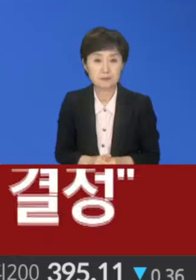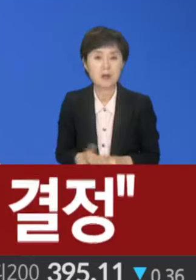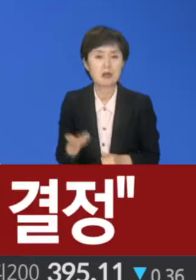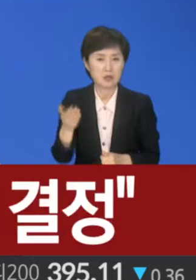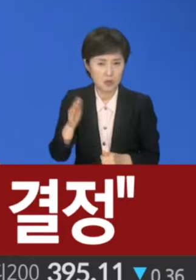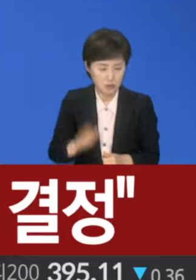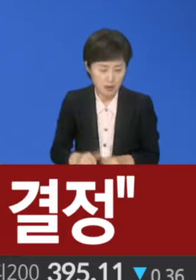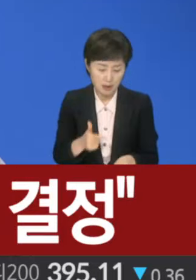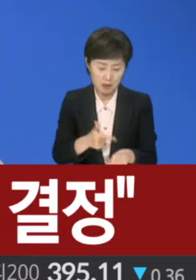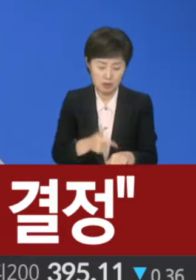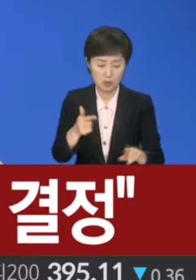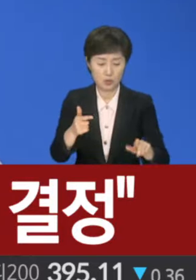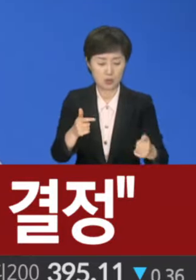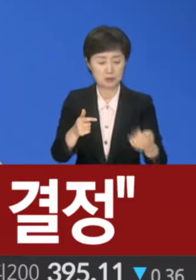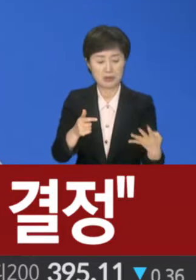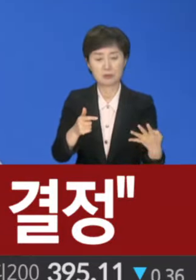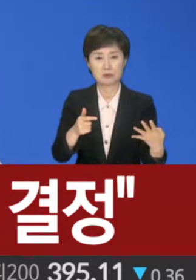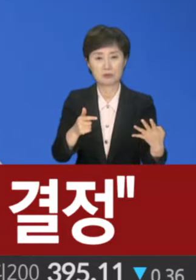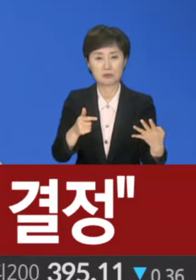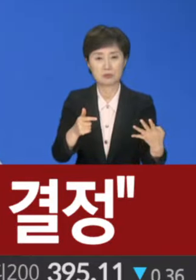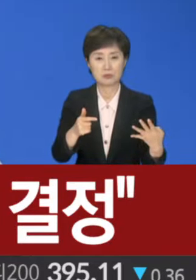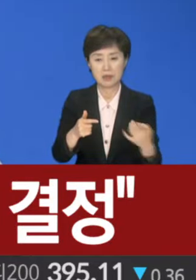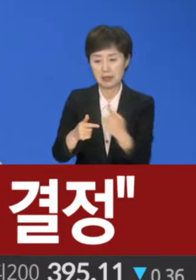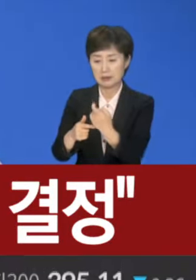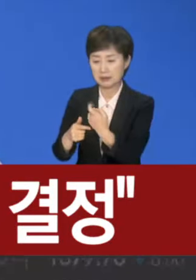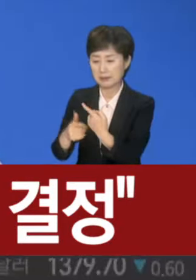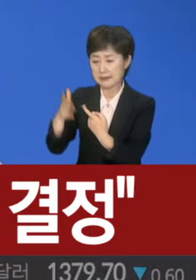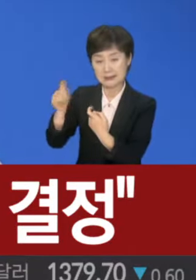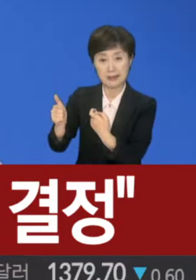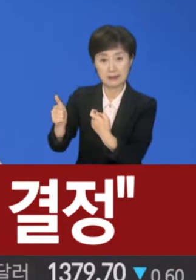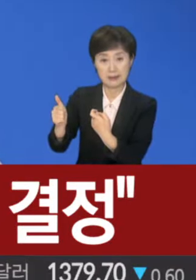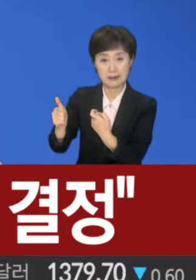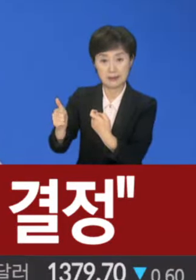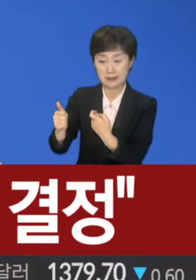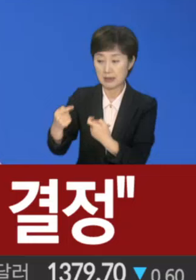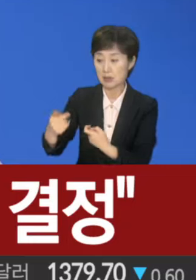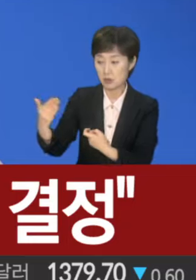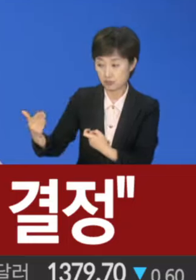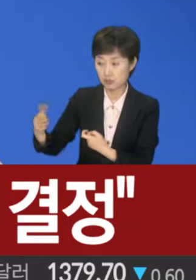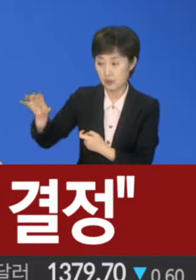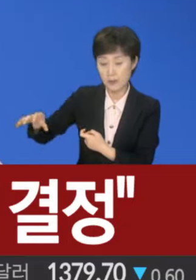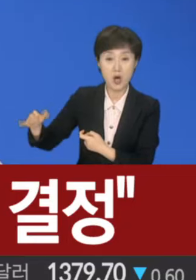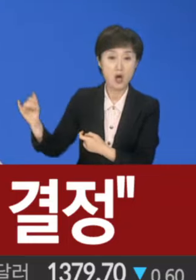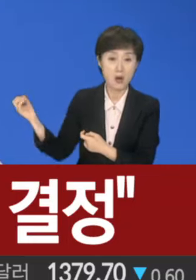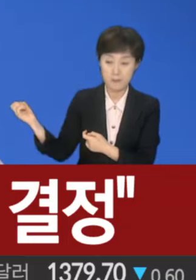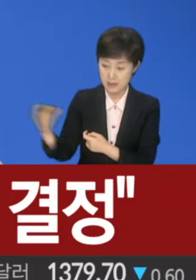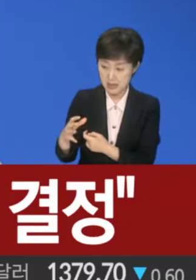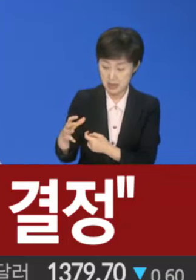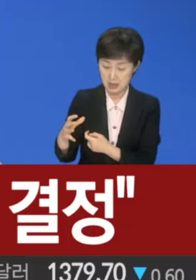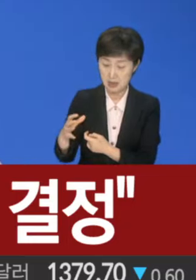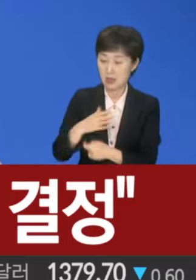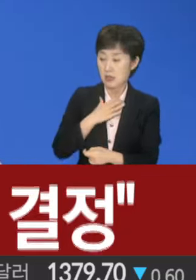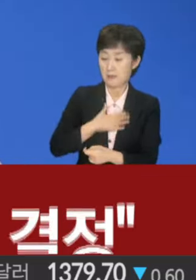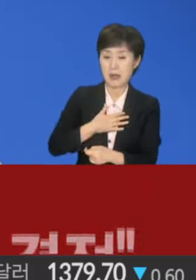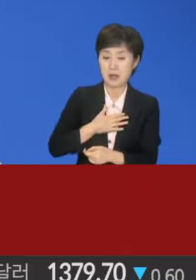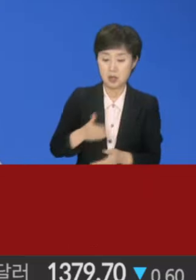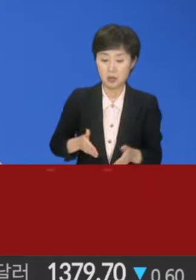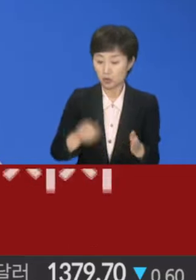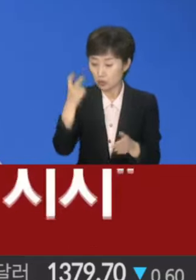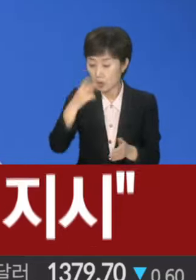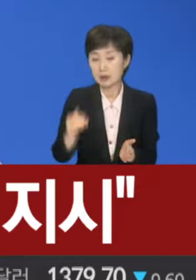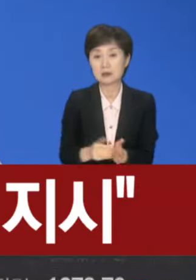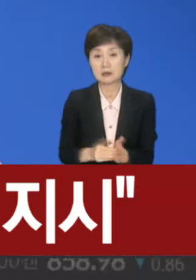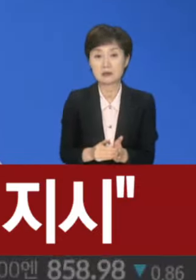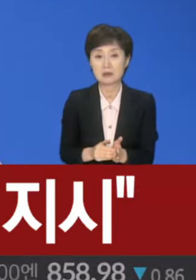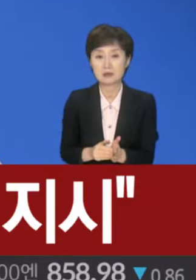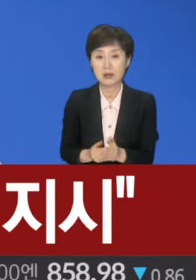그런데 6시 54분경 포 11대대장이 소방 측 현장 책임자로부터 도로 정찰은 이미 했으니 해병대는